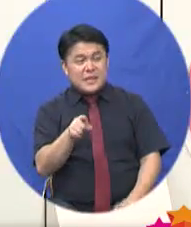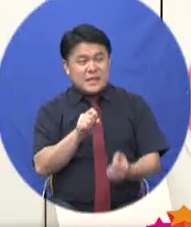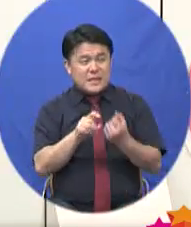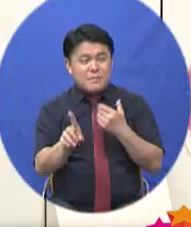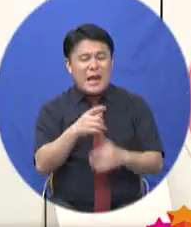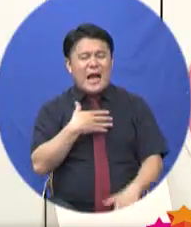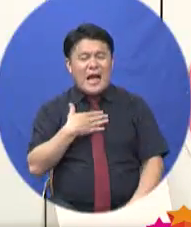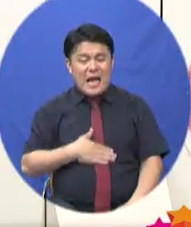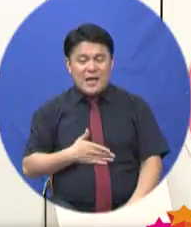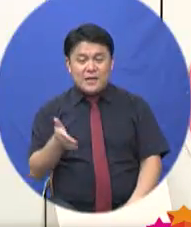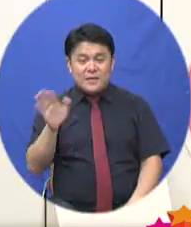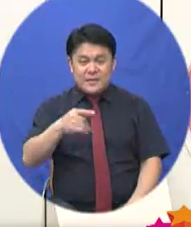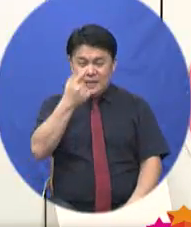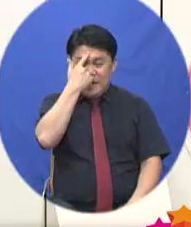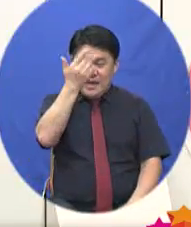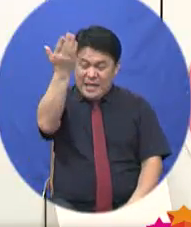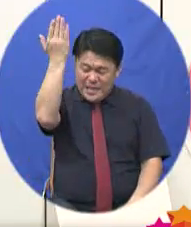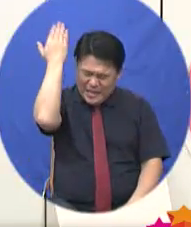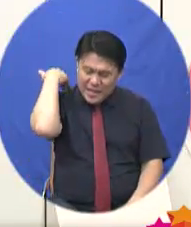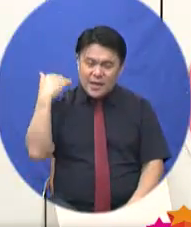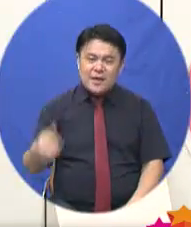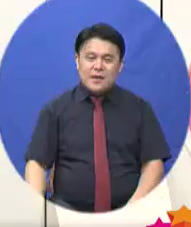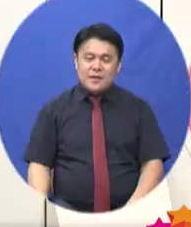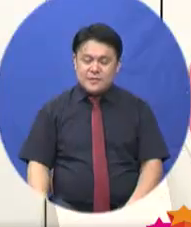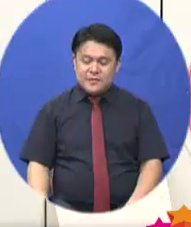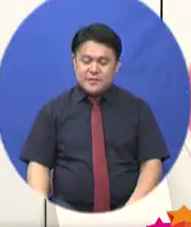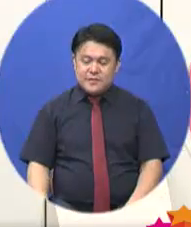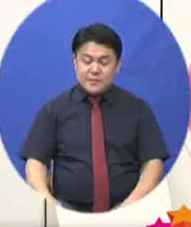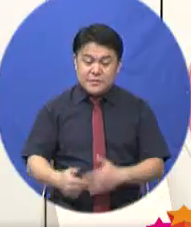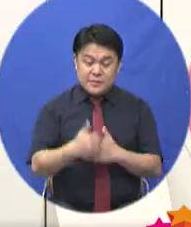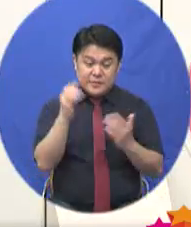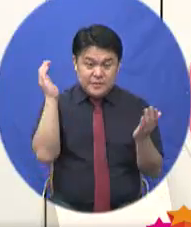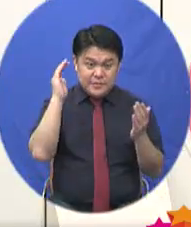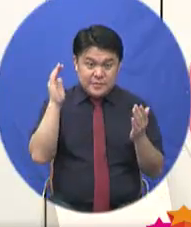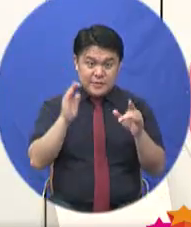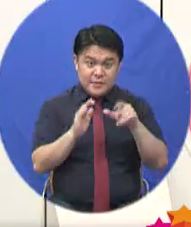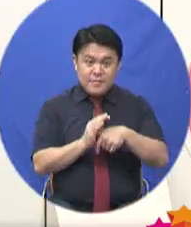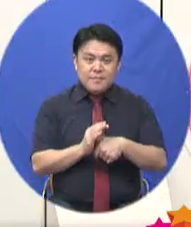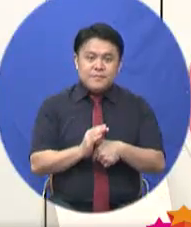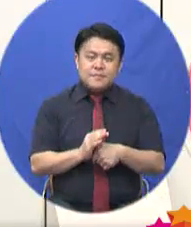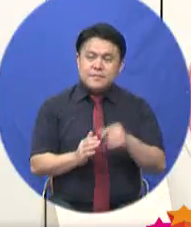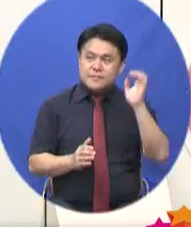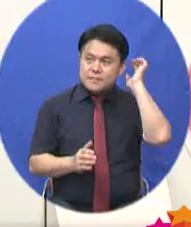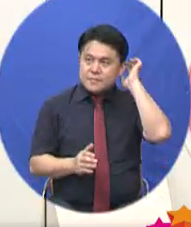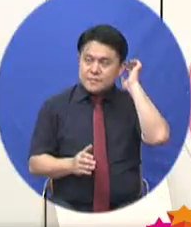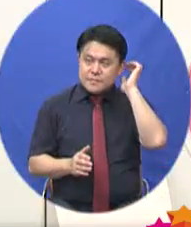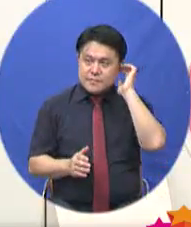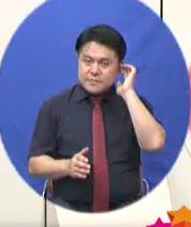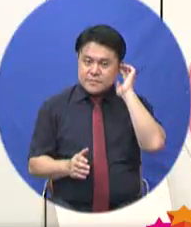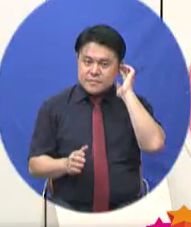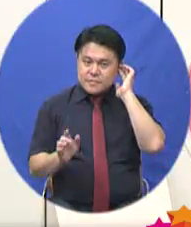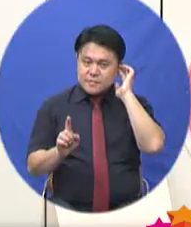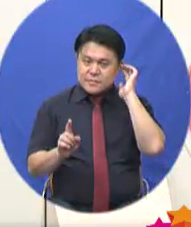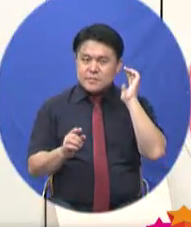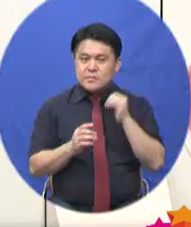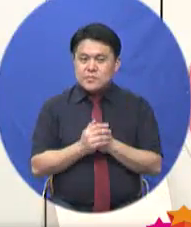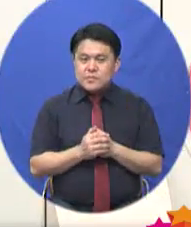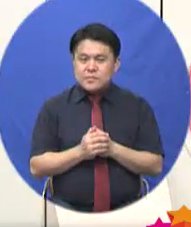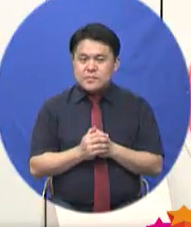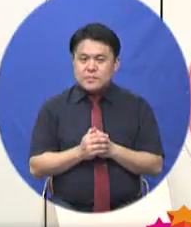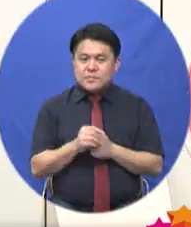네. 옛날에요. 네. 초등학생 애들 그러니까 그 당시 국민학교죠. 네. 애들이